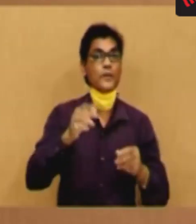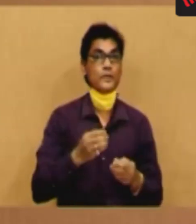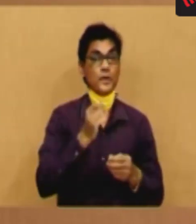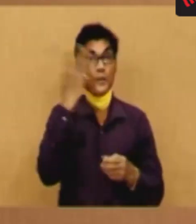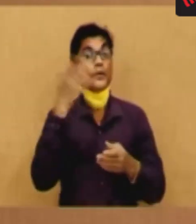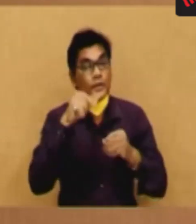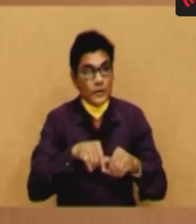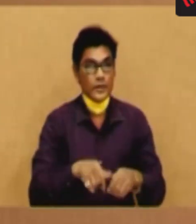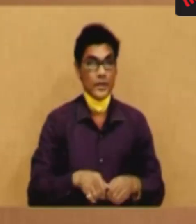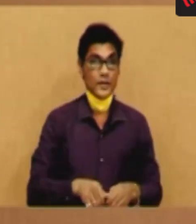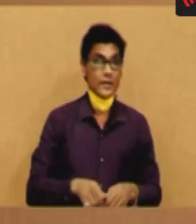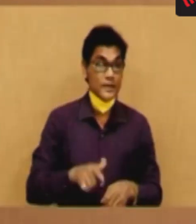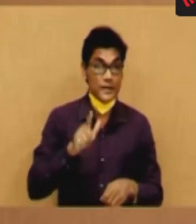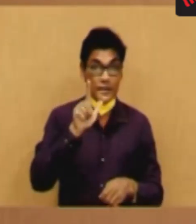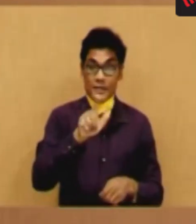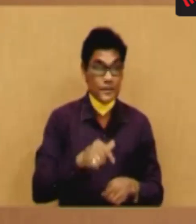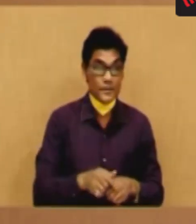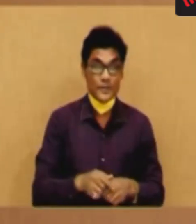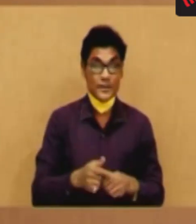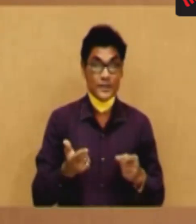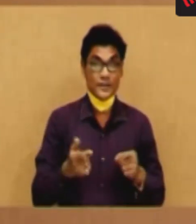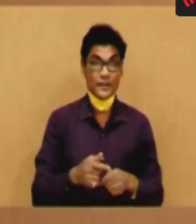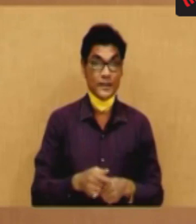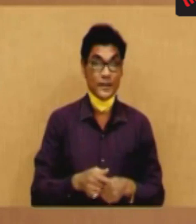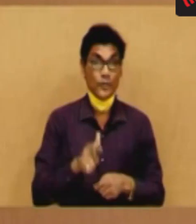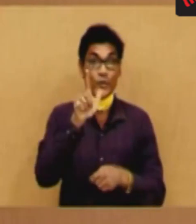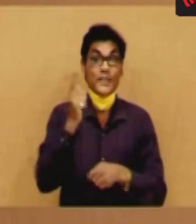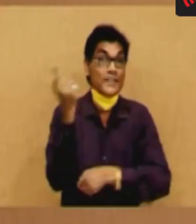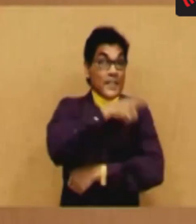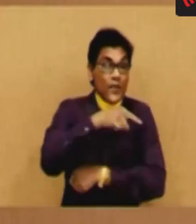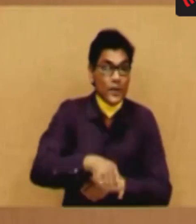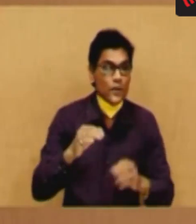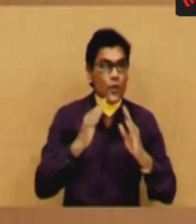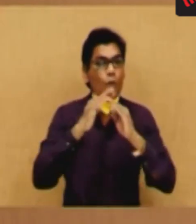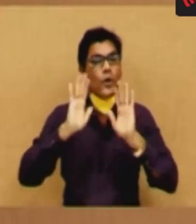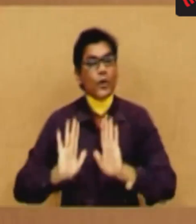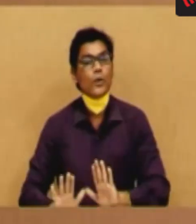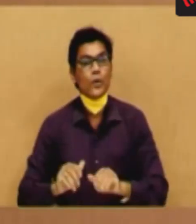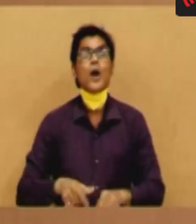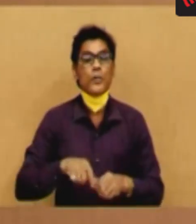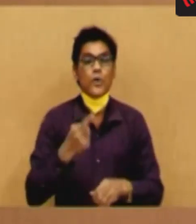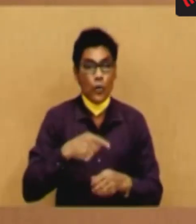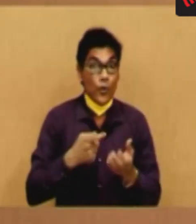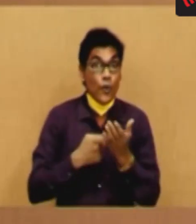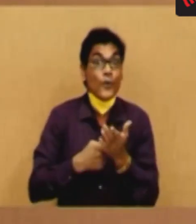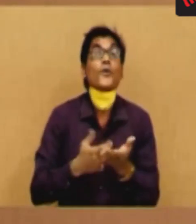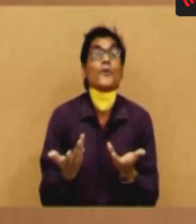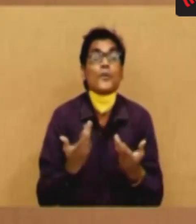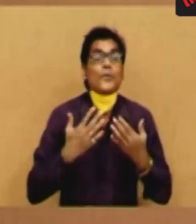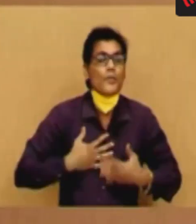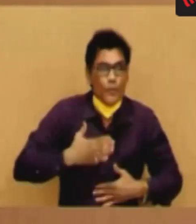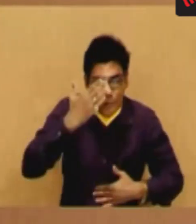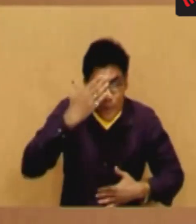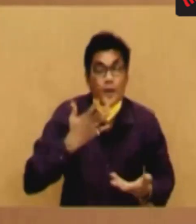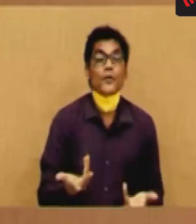ଭାବରେ ଯେ ଏଇ ଯେଉଁ 7 ଦିନ ଯେତେବେଳେ ଘର ଲେଉଟି ଯିବା ଆଉ ପୁଣି 7 ଦିନ ଘର ଭିତରେ ରହିବା ସେଠି ଆମକୁ କ'ଣ କ'ଣ ନିୟମ ମାନିକି ଚଳିବାକୁ